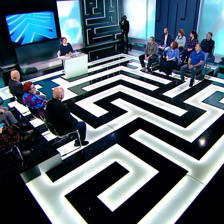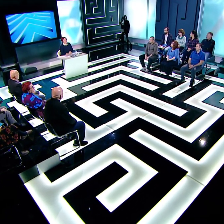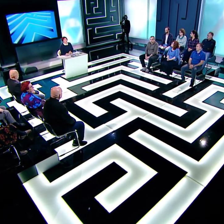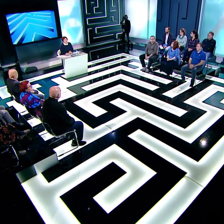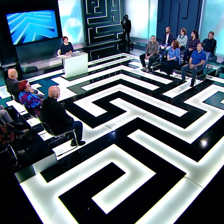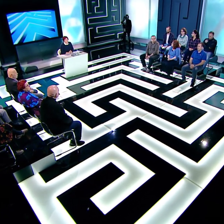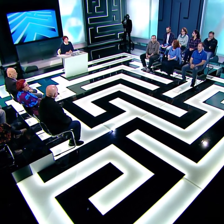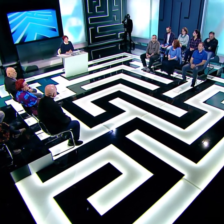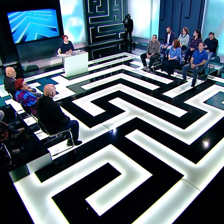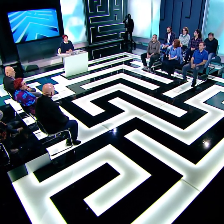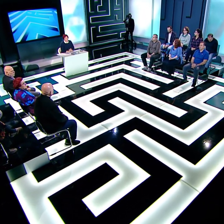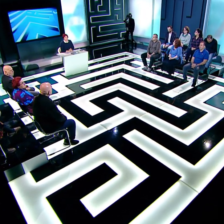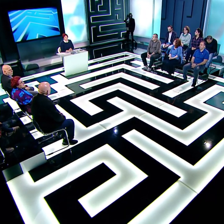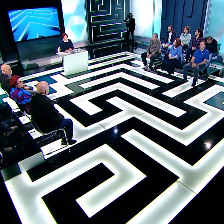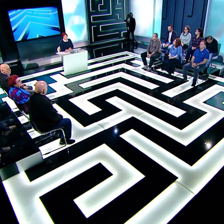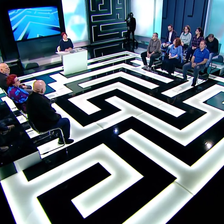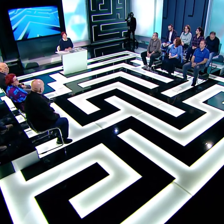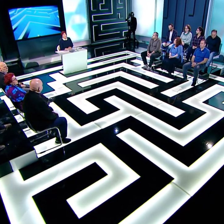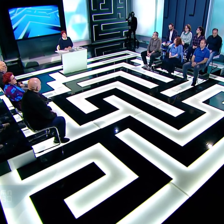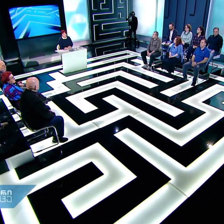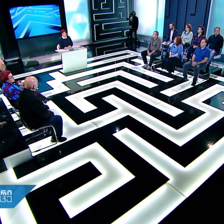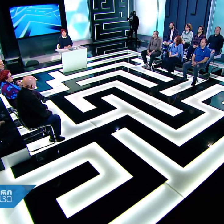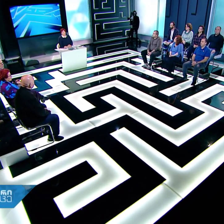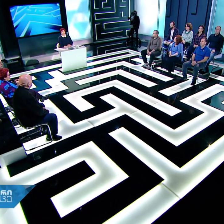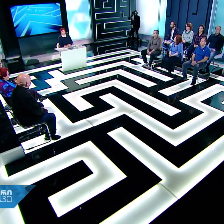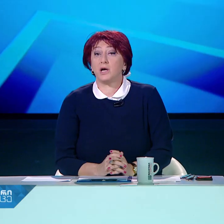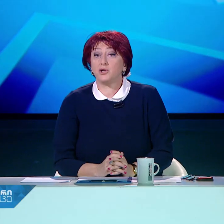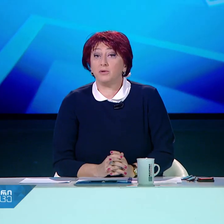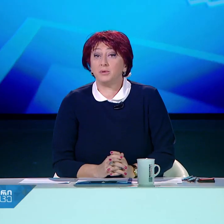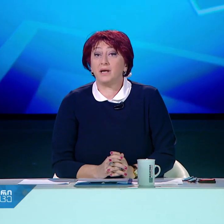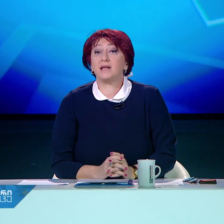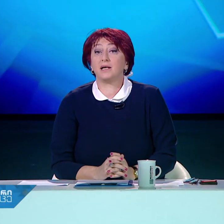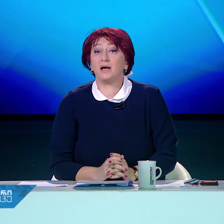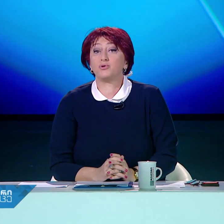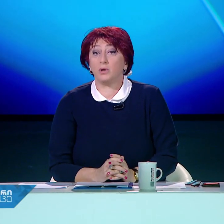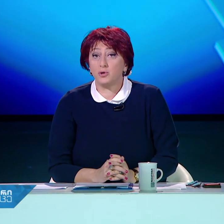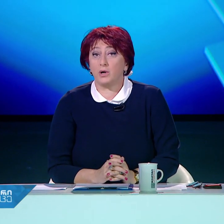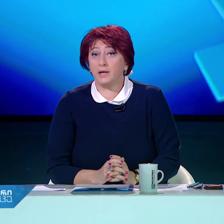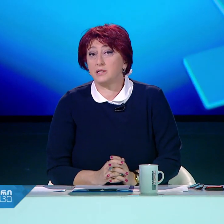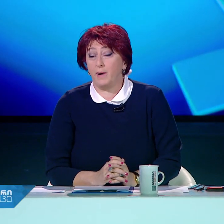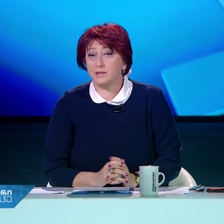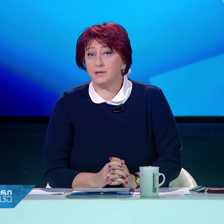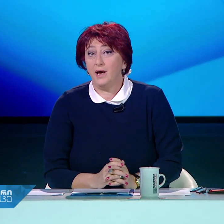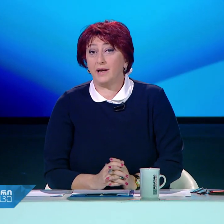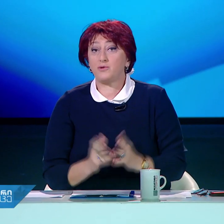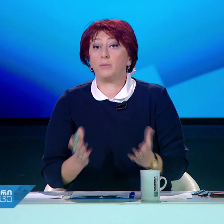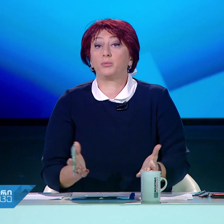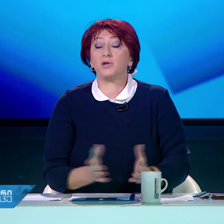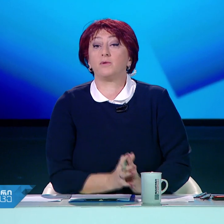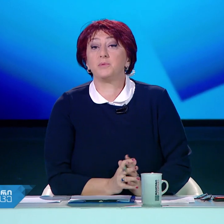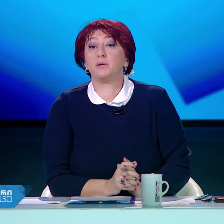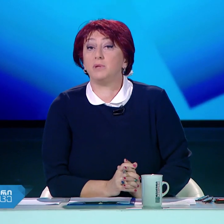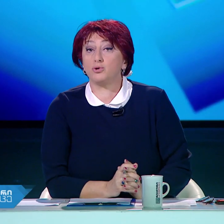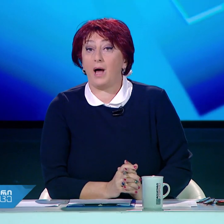საღამომშვიდობის, თქვენ უყურებთ რეალურ სივრცეს, მე ნინო ზაუტაშვილი ვარ. Რას ნიშნავს ქვეყნისთვის არჩევნები და რა ძალა აქვს ყველა ჩვენგანის ხმას? Რას